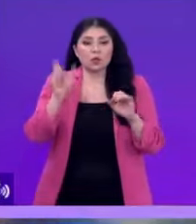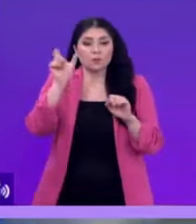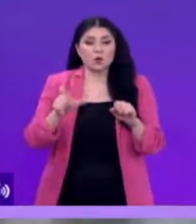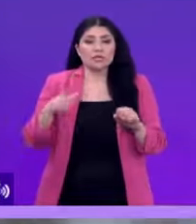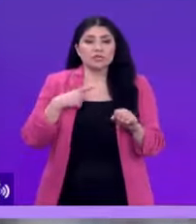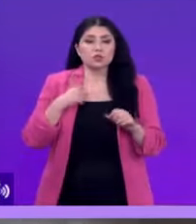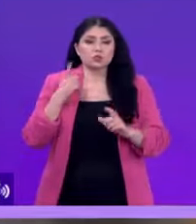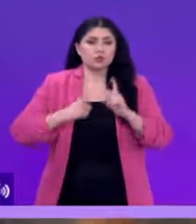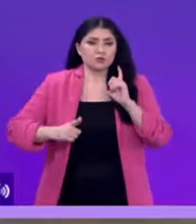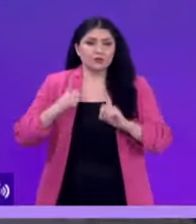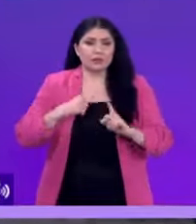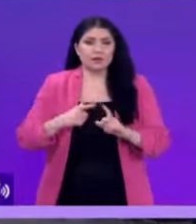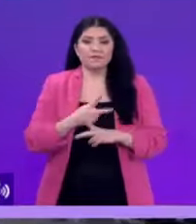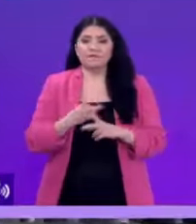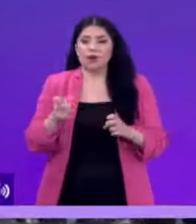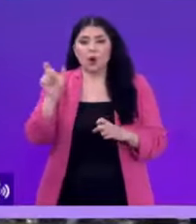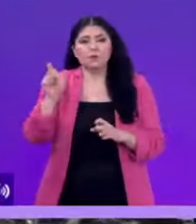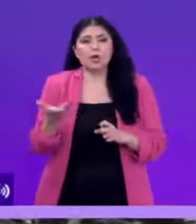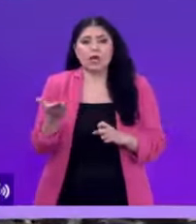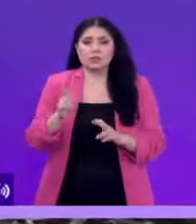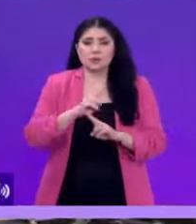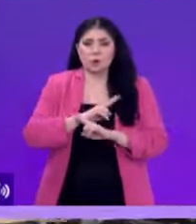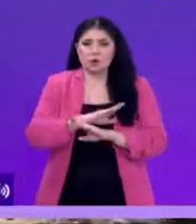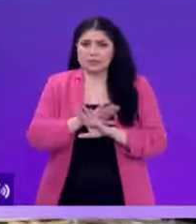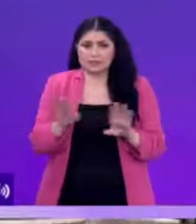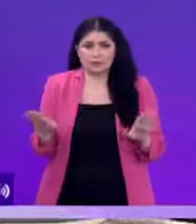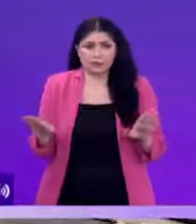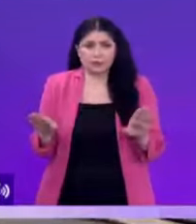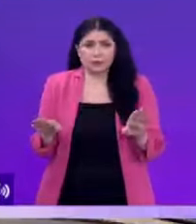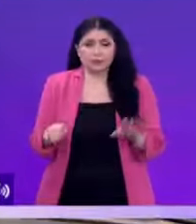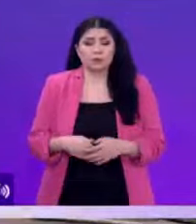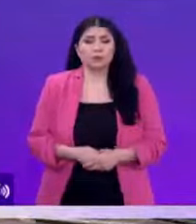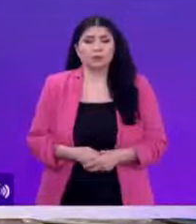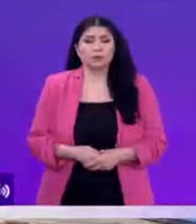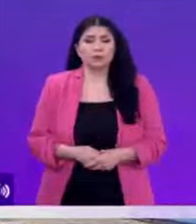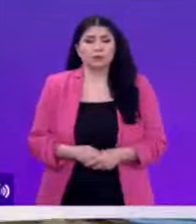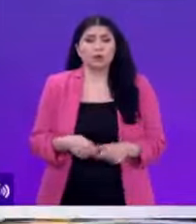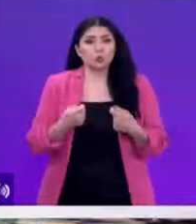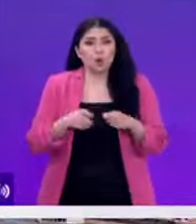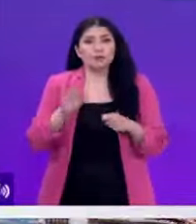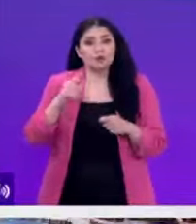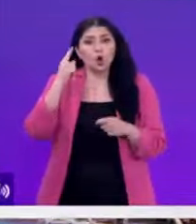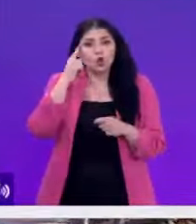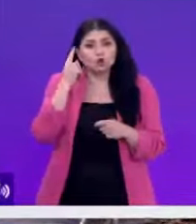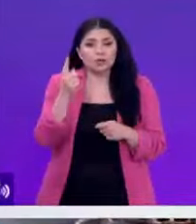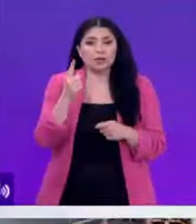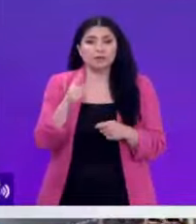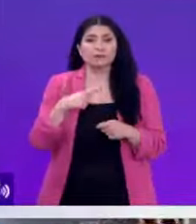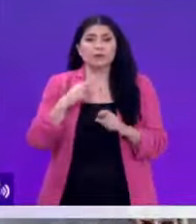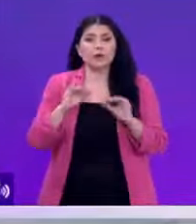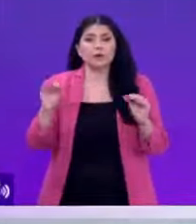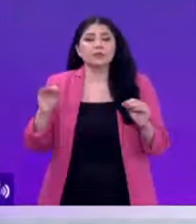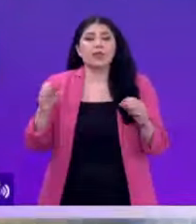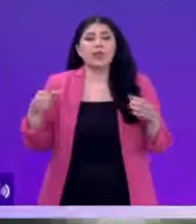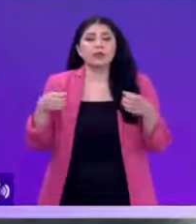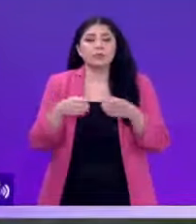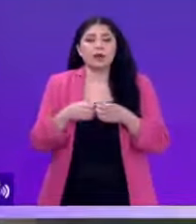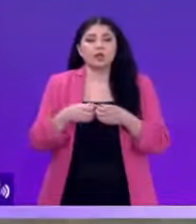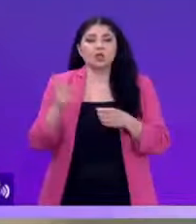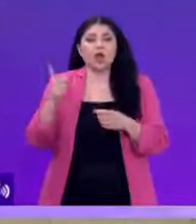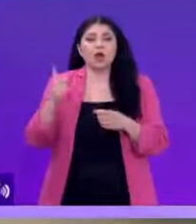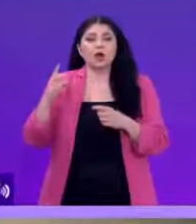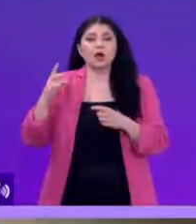rănite, fără niciun deces. Persoane rănite să fie toate conștiente. Sunt mai multe echipaje de la ambulanță și de la smurt la